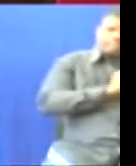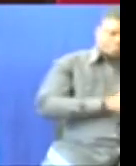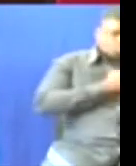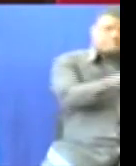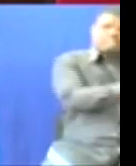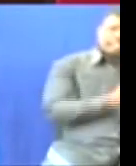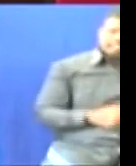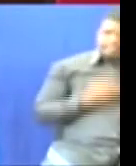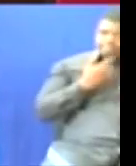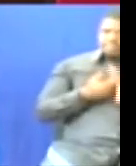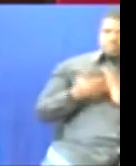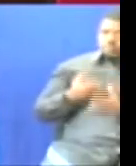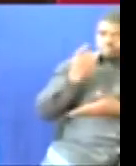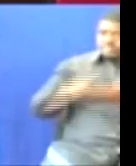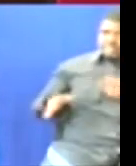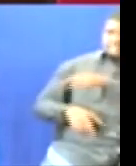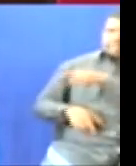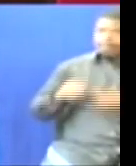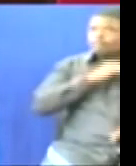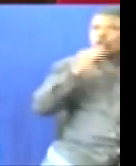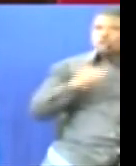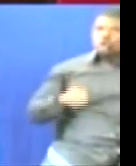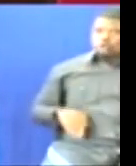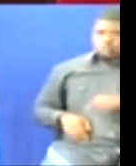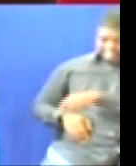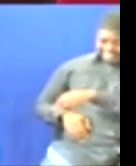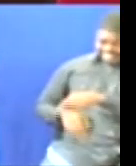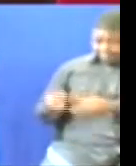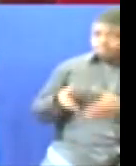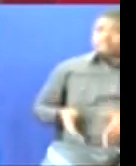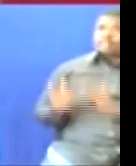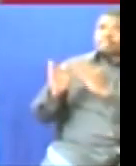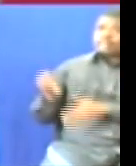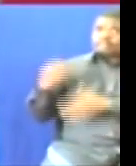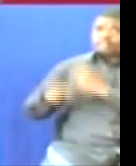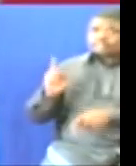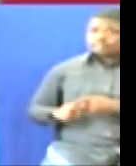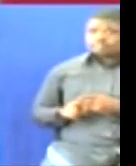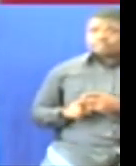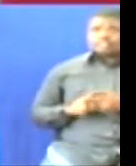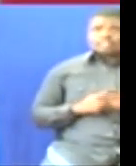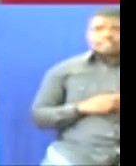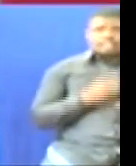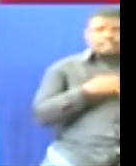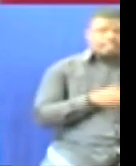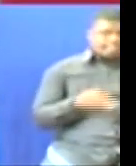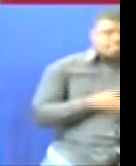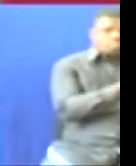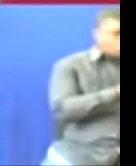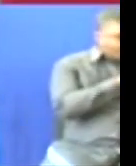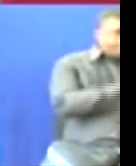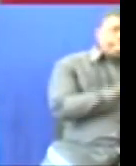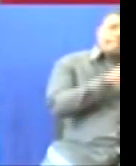Salaam Expressway da Moro. Ile barabara iliingizwa ili iingie katika mfumo wa PPP.